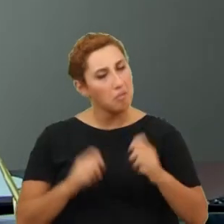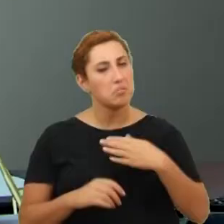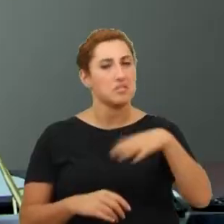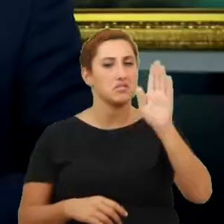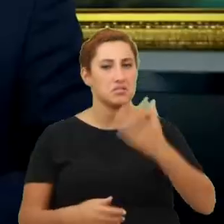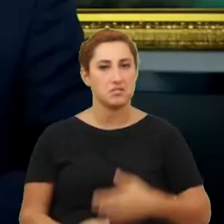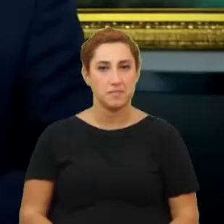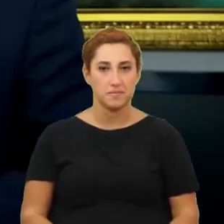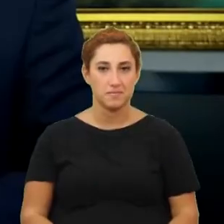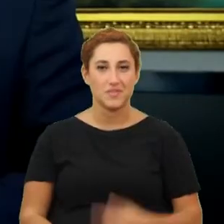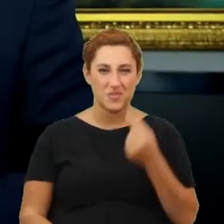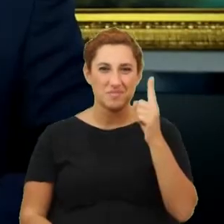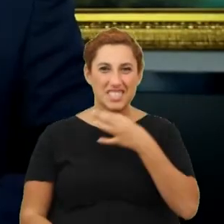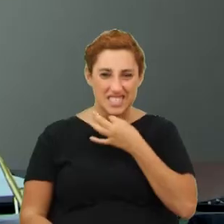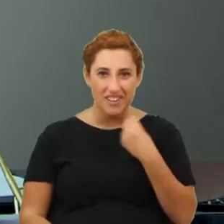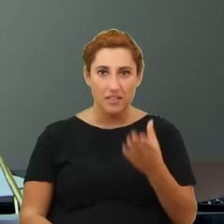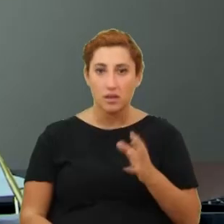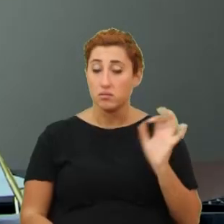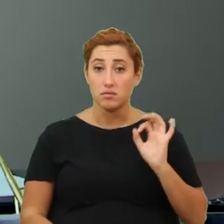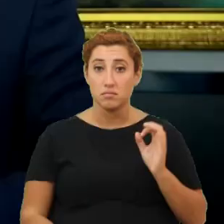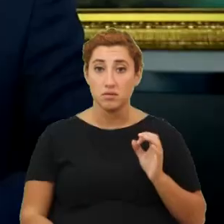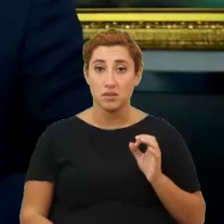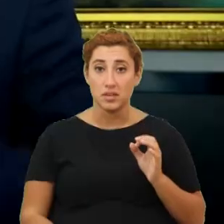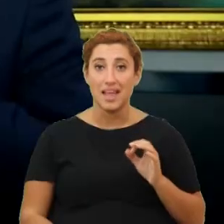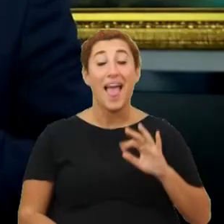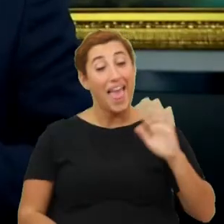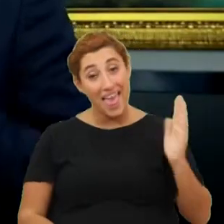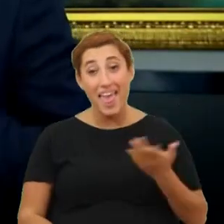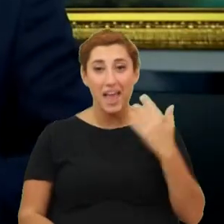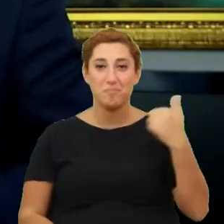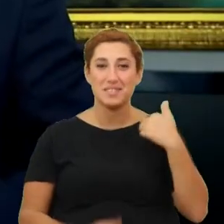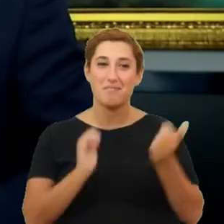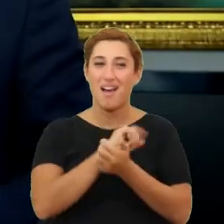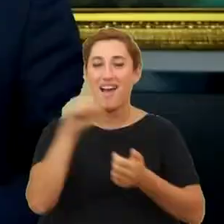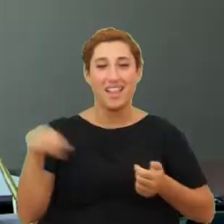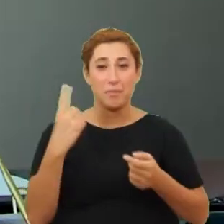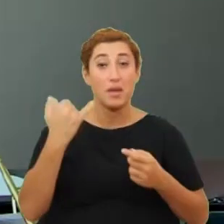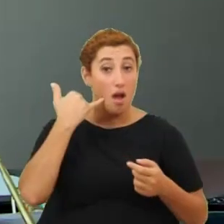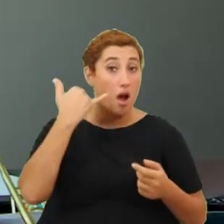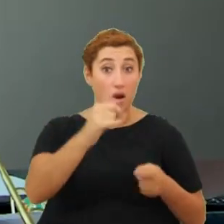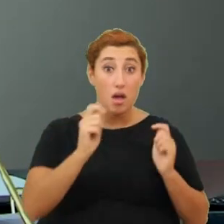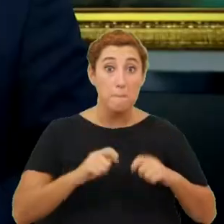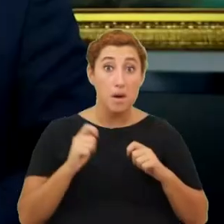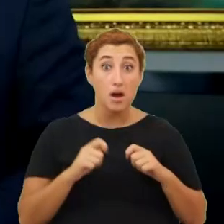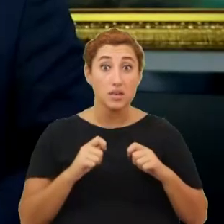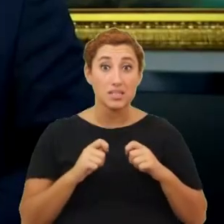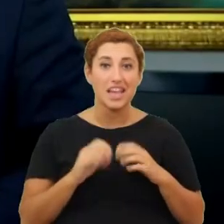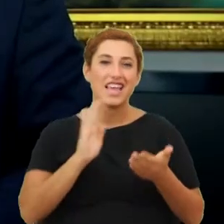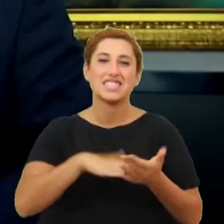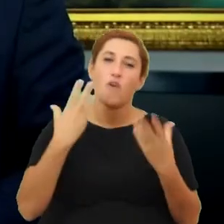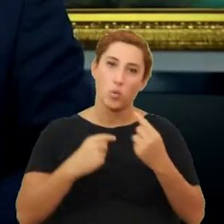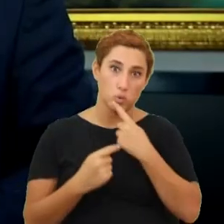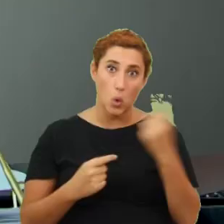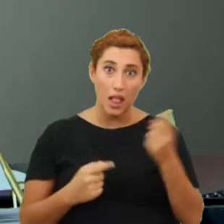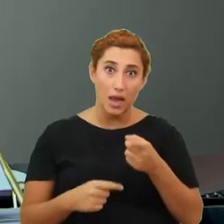bil. Küçük bir şey daha rica edebilir miyim? Eğer bizimkilerden yani evden biri ararsa istifa